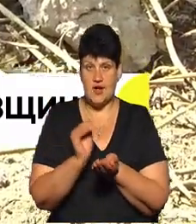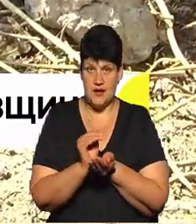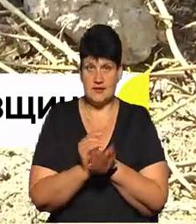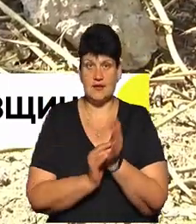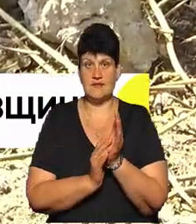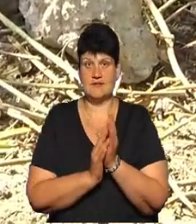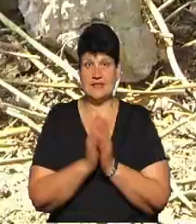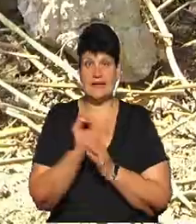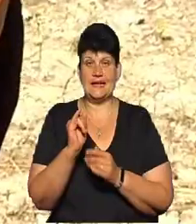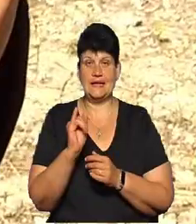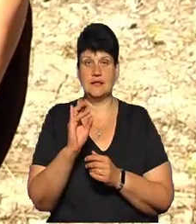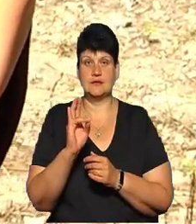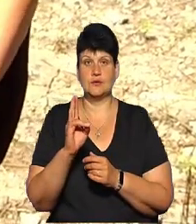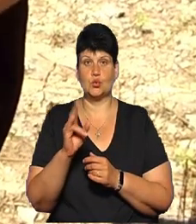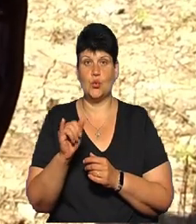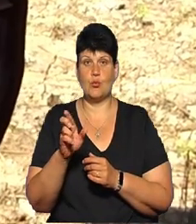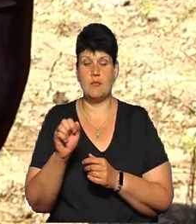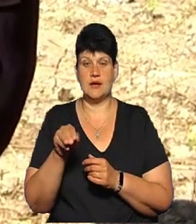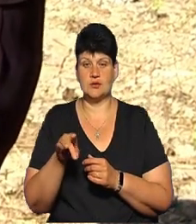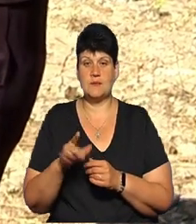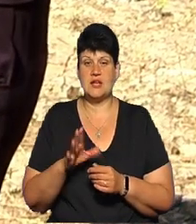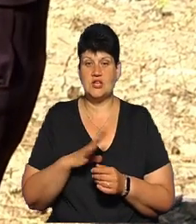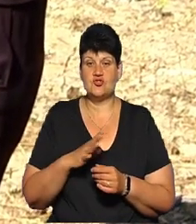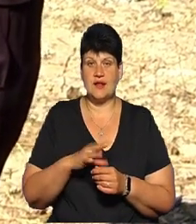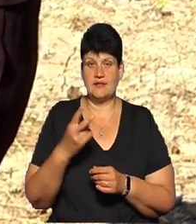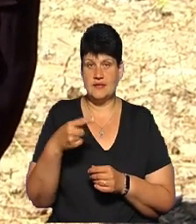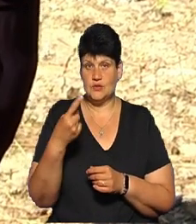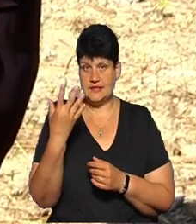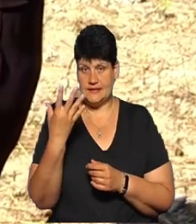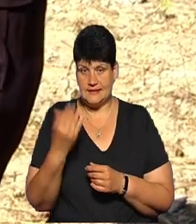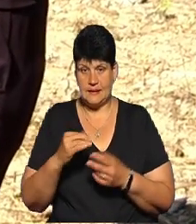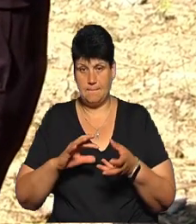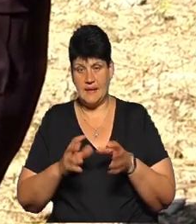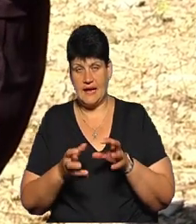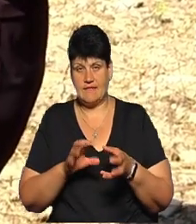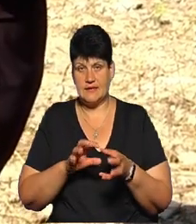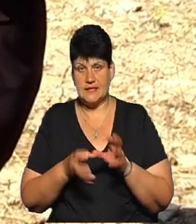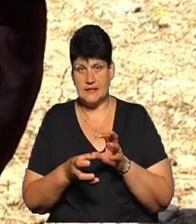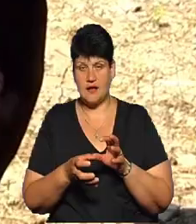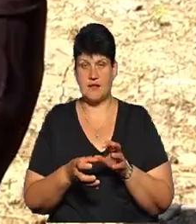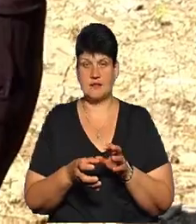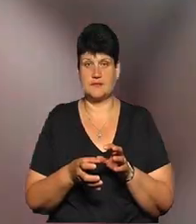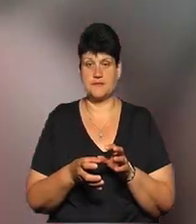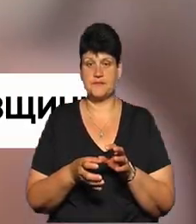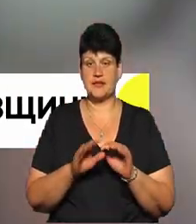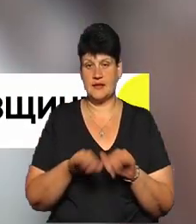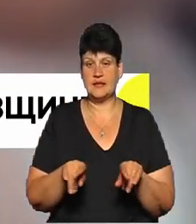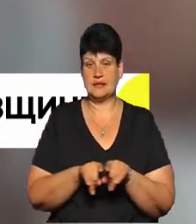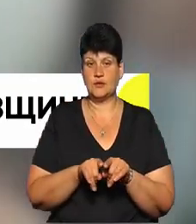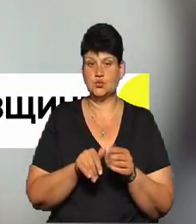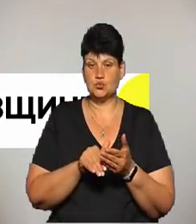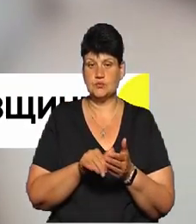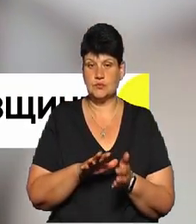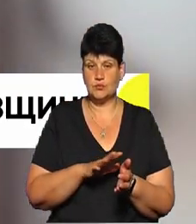виростили в інкубаторі. Ми чекали 21 день, ми їх перевертали кожні 3 години. Діти також допомагали,